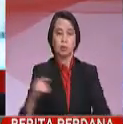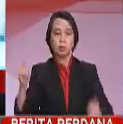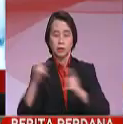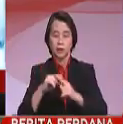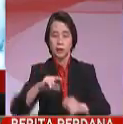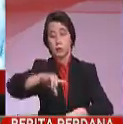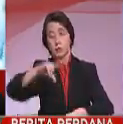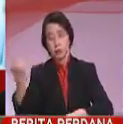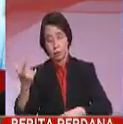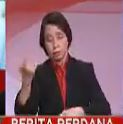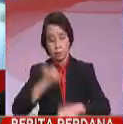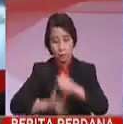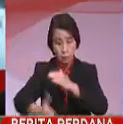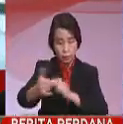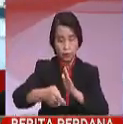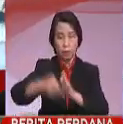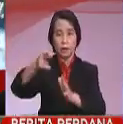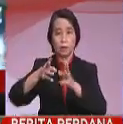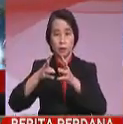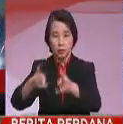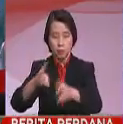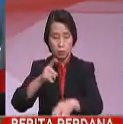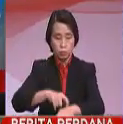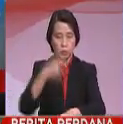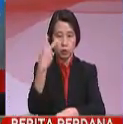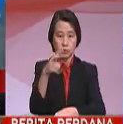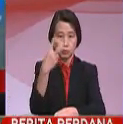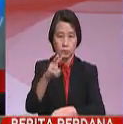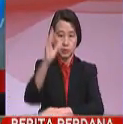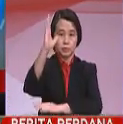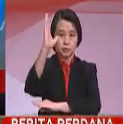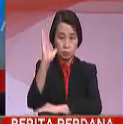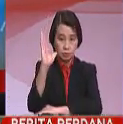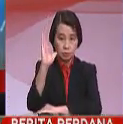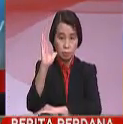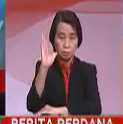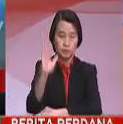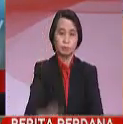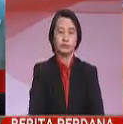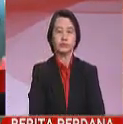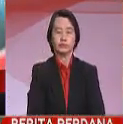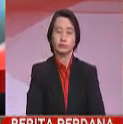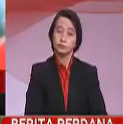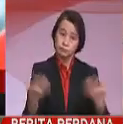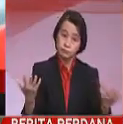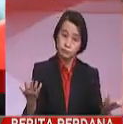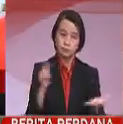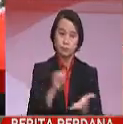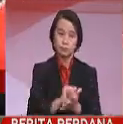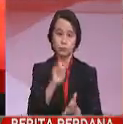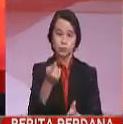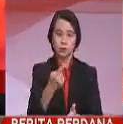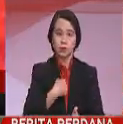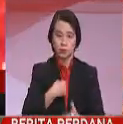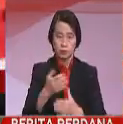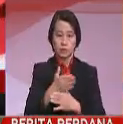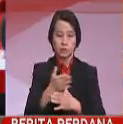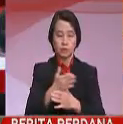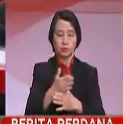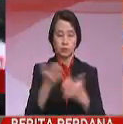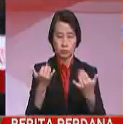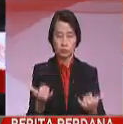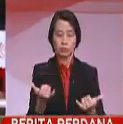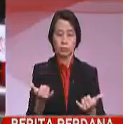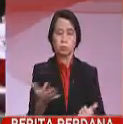lain disarankan memasuki Lebuh Raya selepas 12 tengah hari. Baik, itu saja saya rasa perkembangan dapat saya kongsikan buat masa